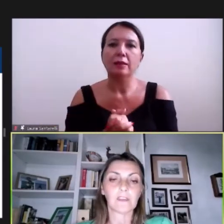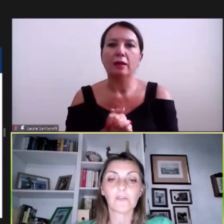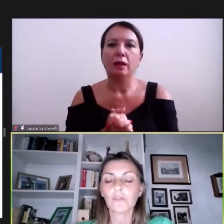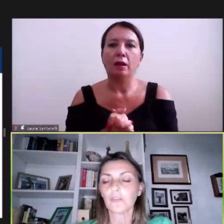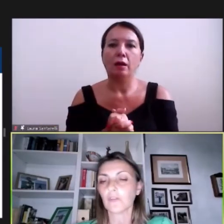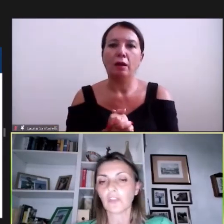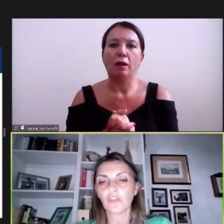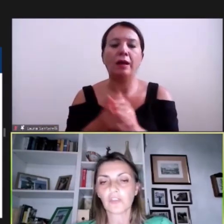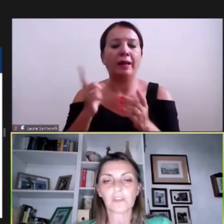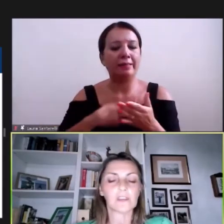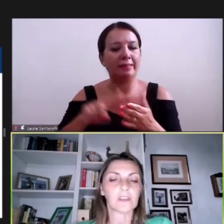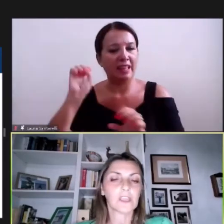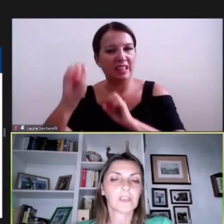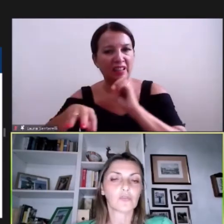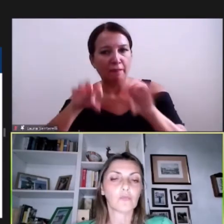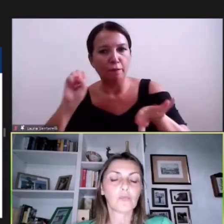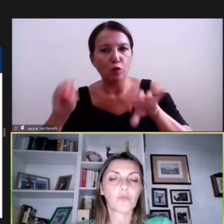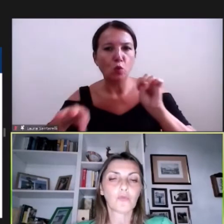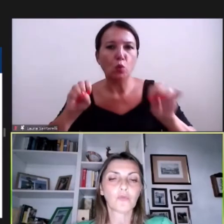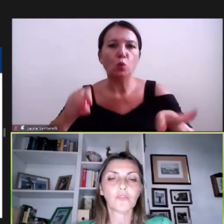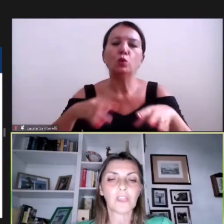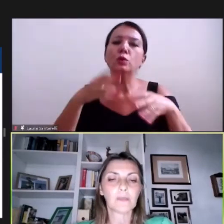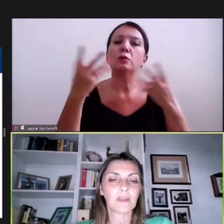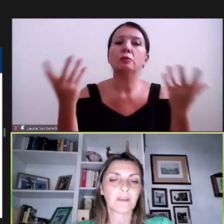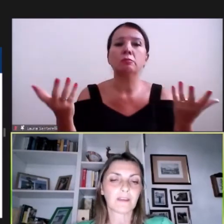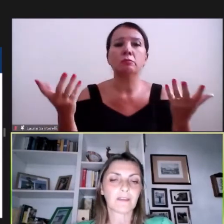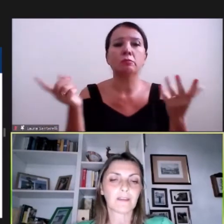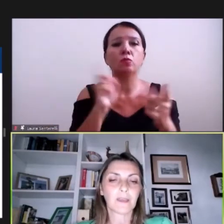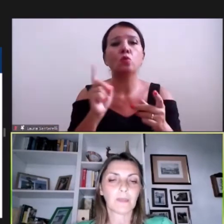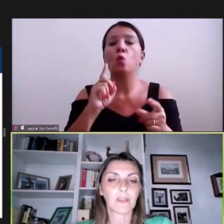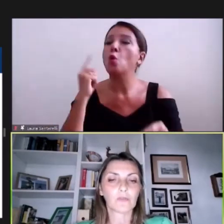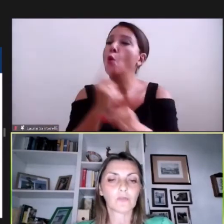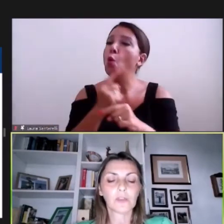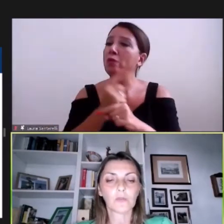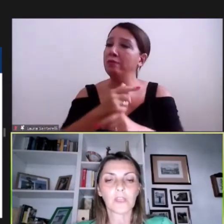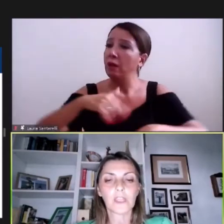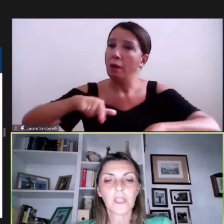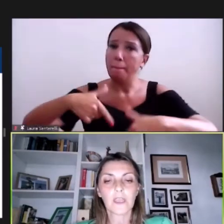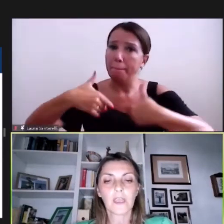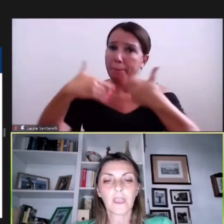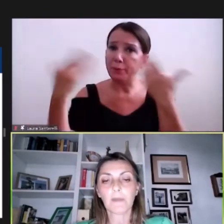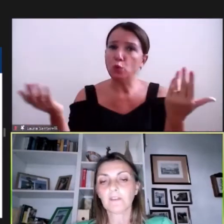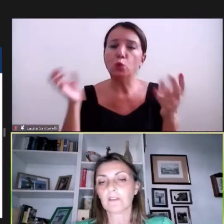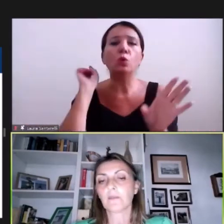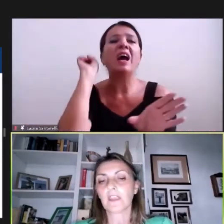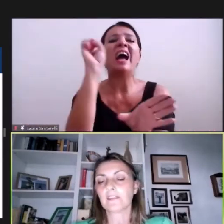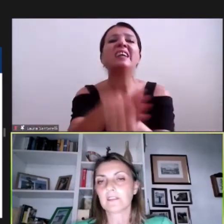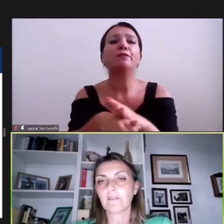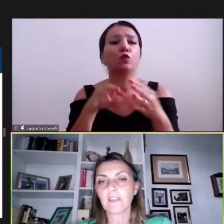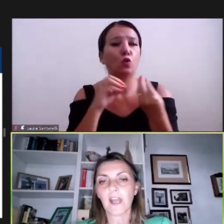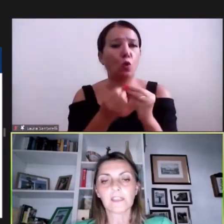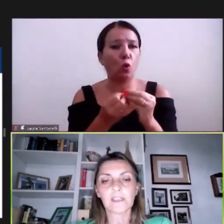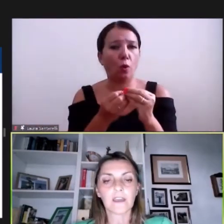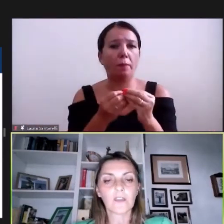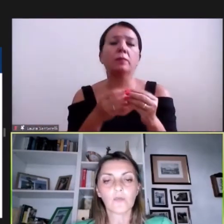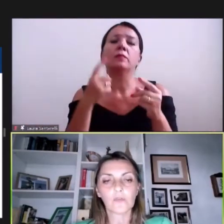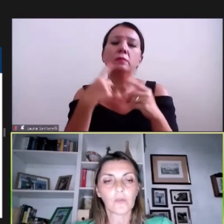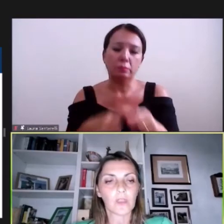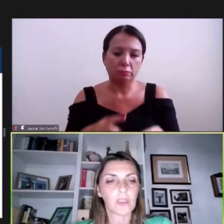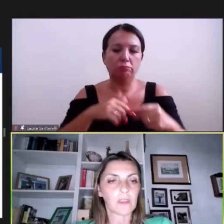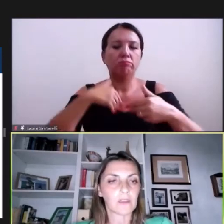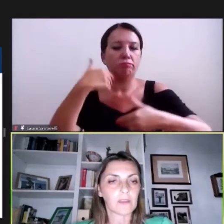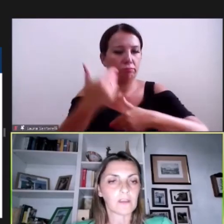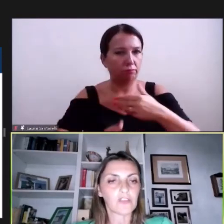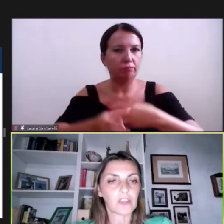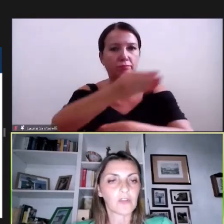dei rifiuti o degli oggetti non più utili per i consumatori, che possano poi essere avviate a riuso